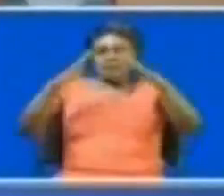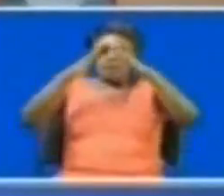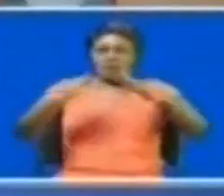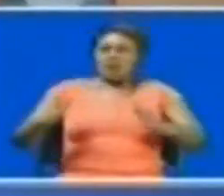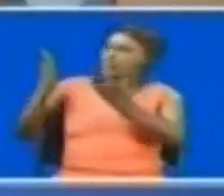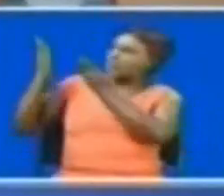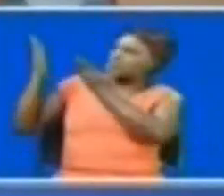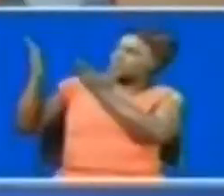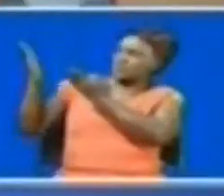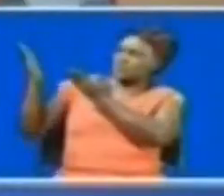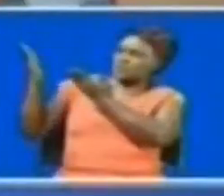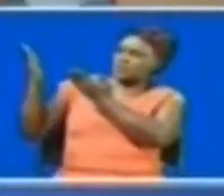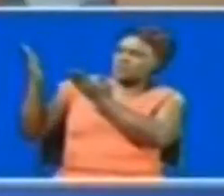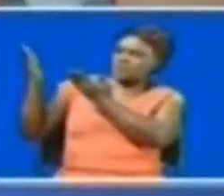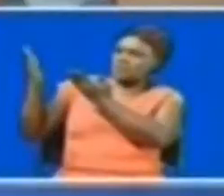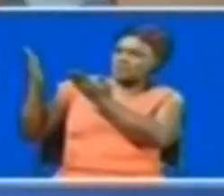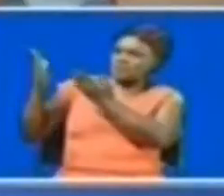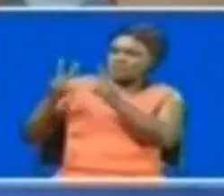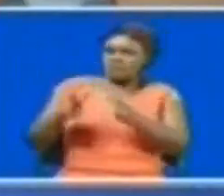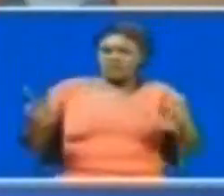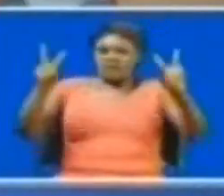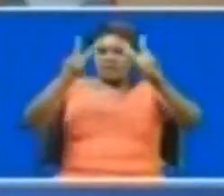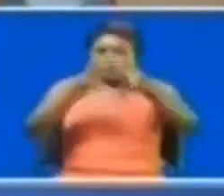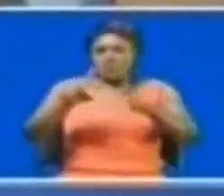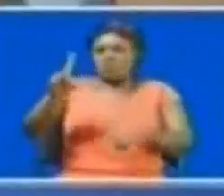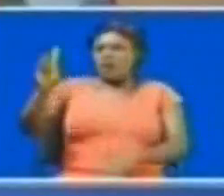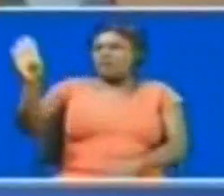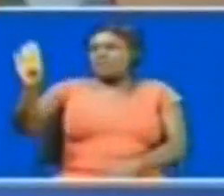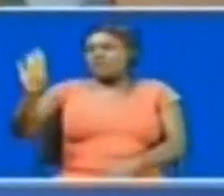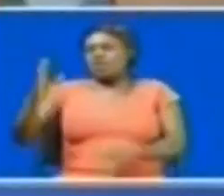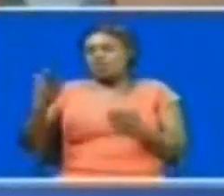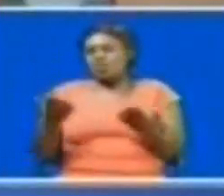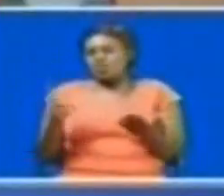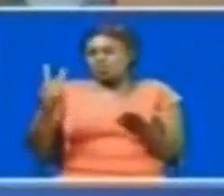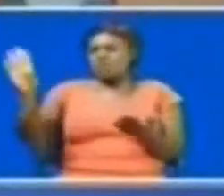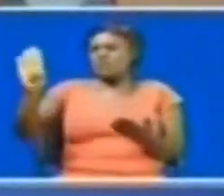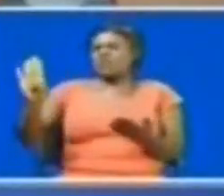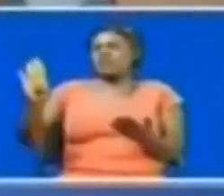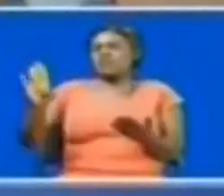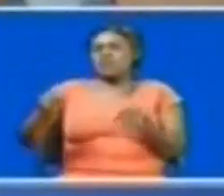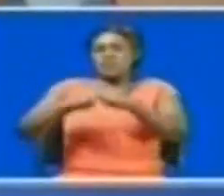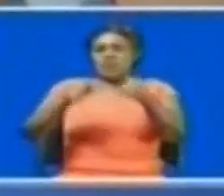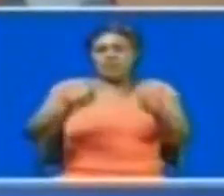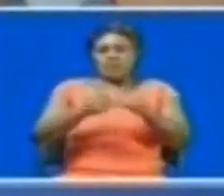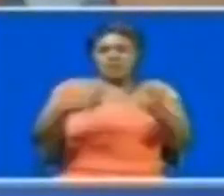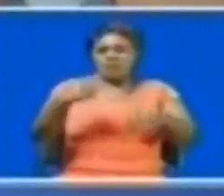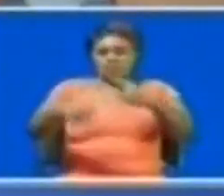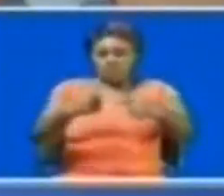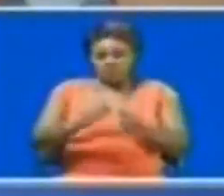Jumba la South End Mall linakisiwa kuwa na thamani ya kati ya shilingi bilioni 1 na 2, ubomozi